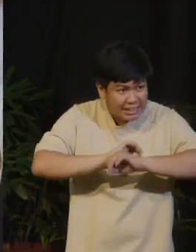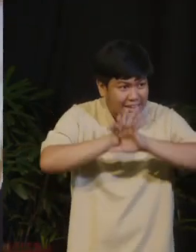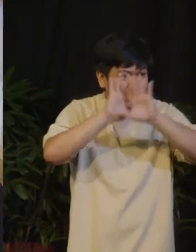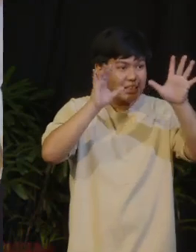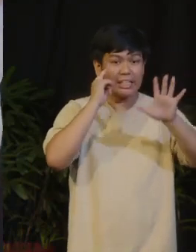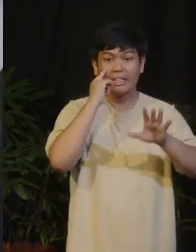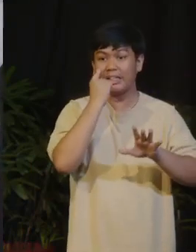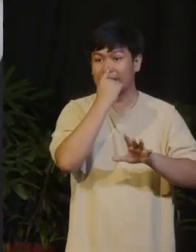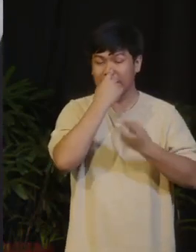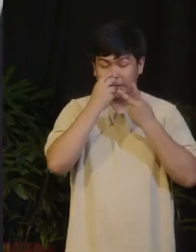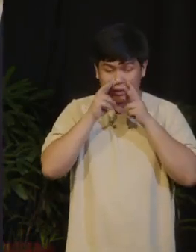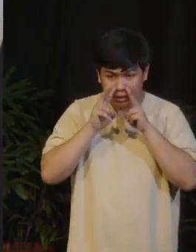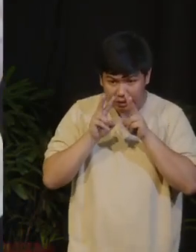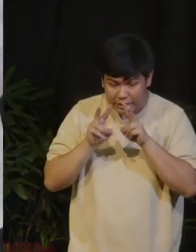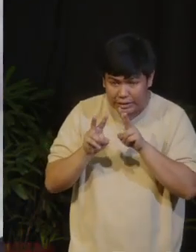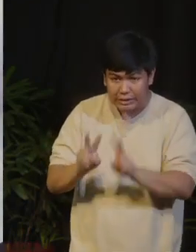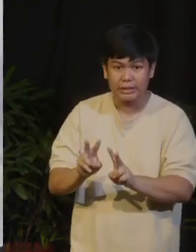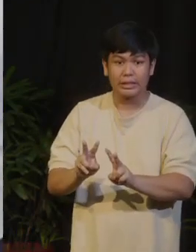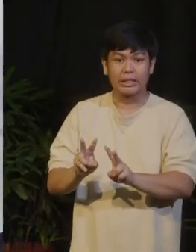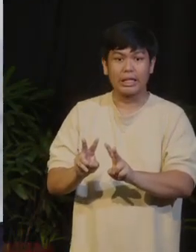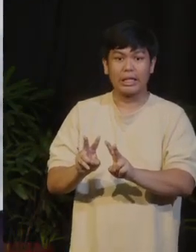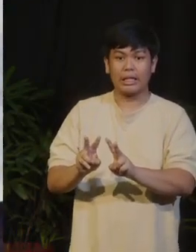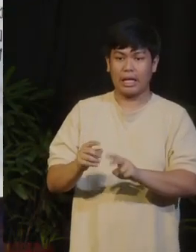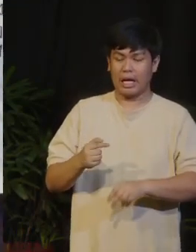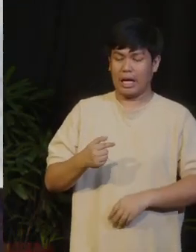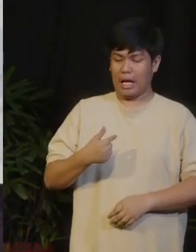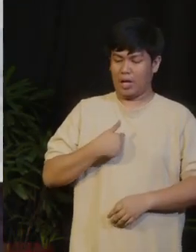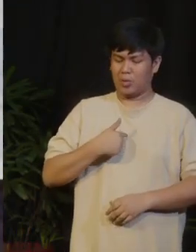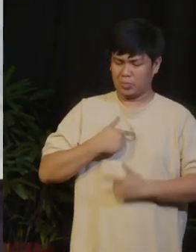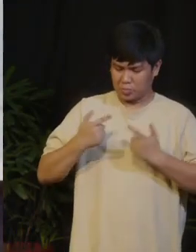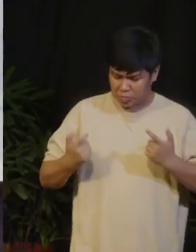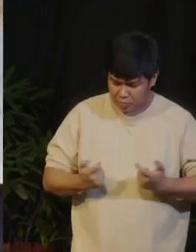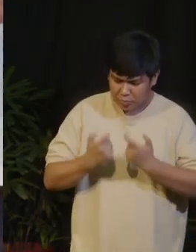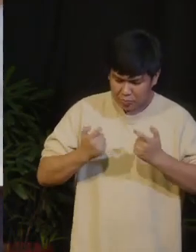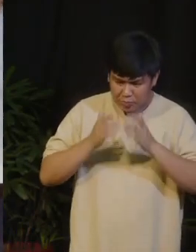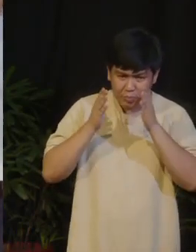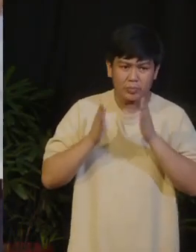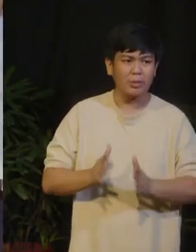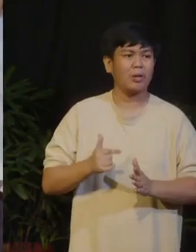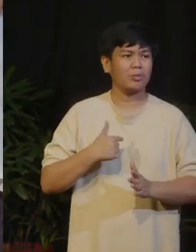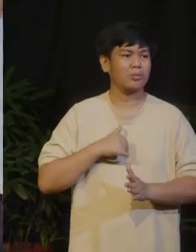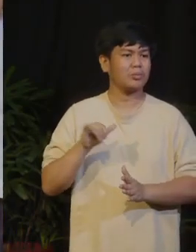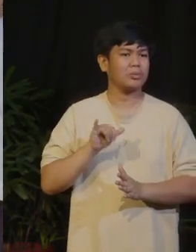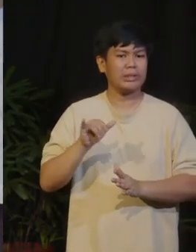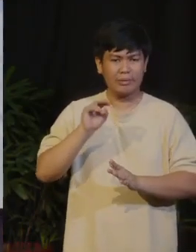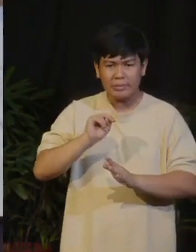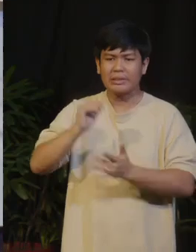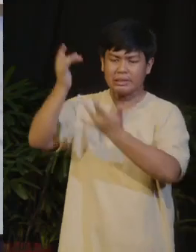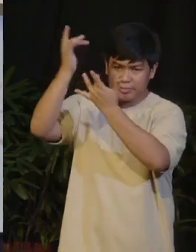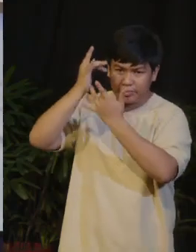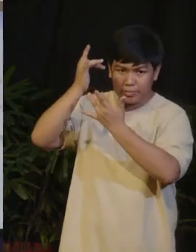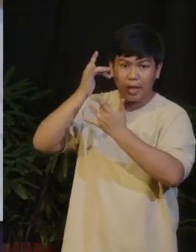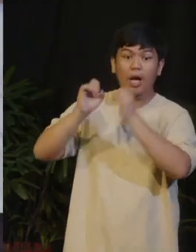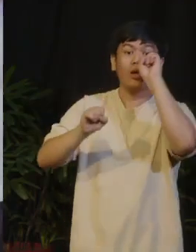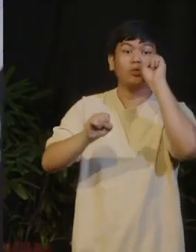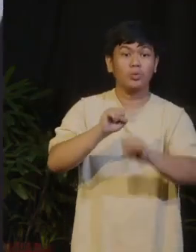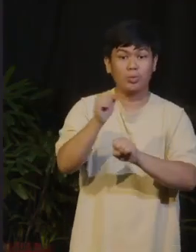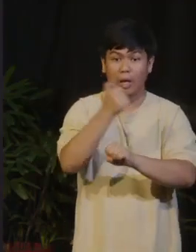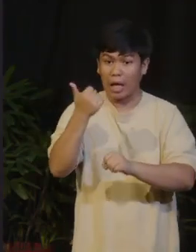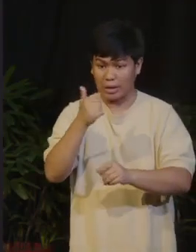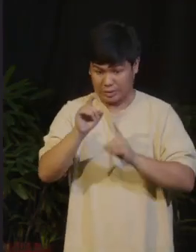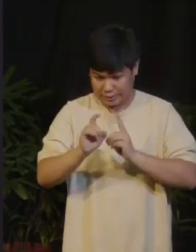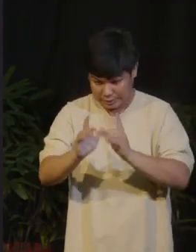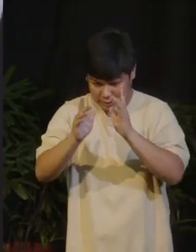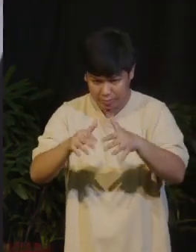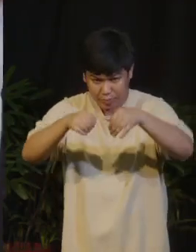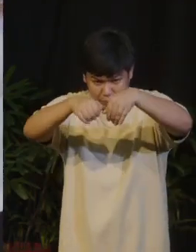mata. Upang ang kanilang nililid sa Panginoon ay kanilang malid sa tamang daan.